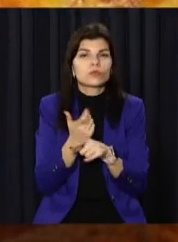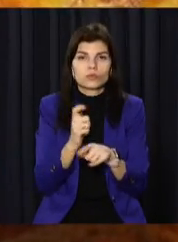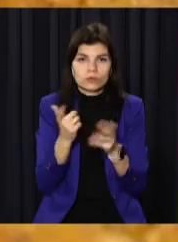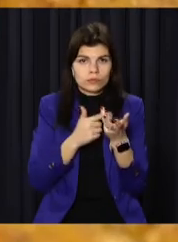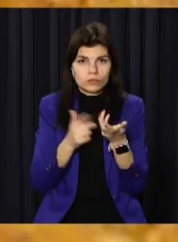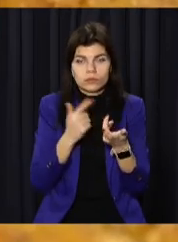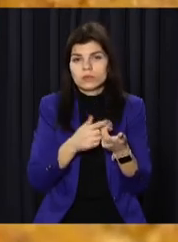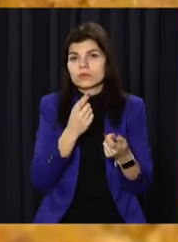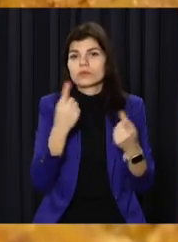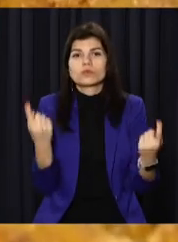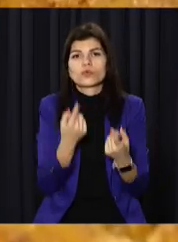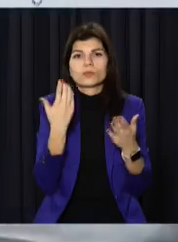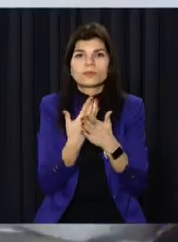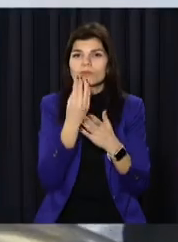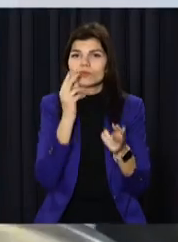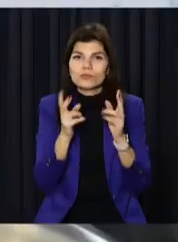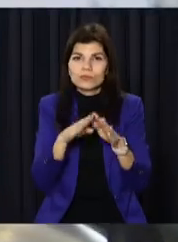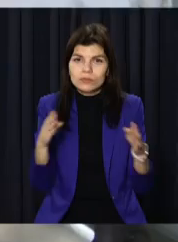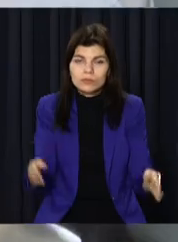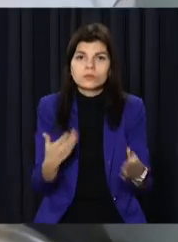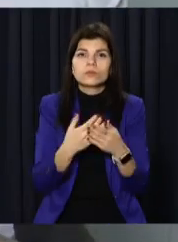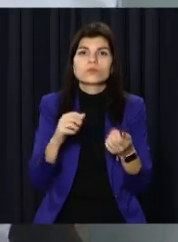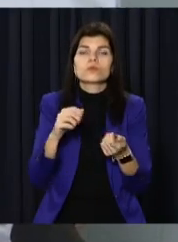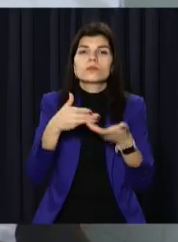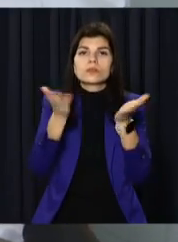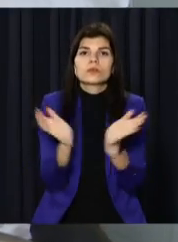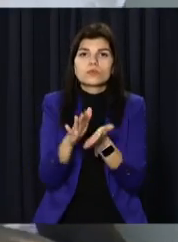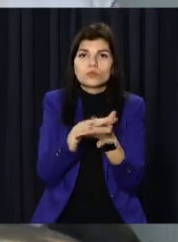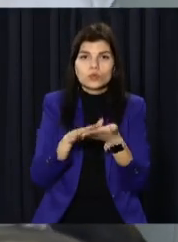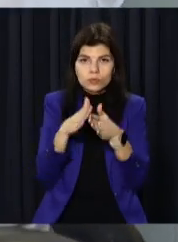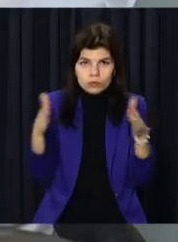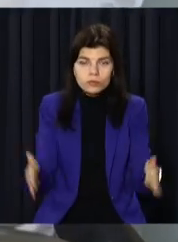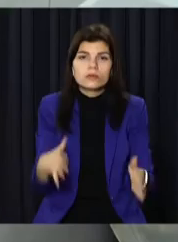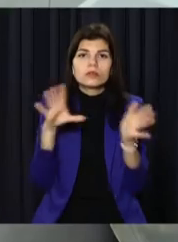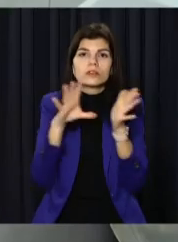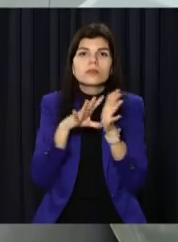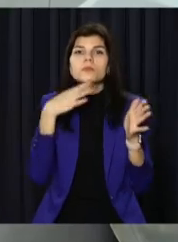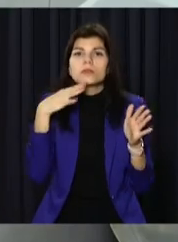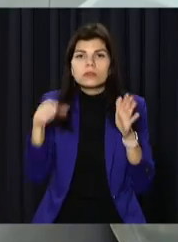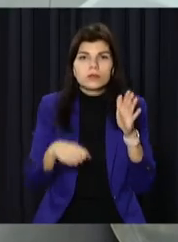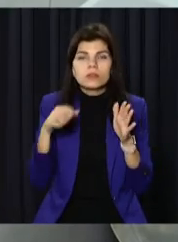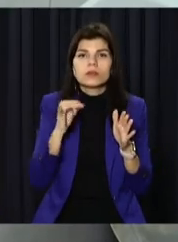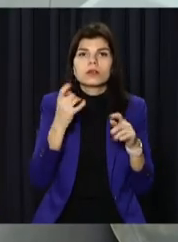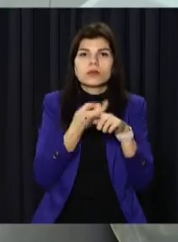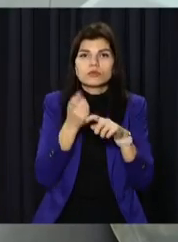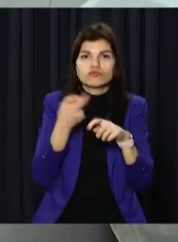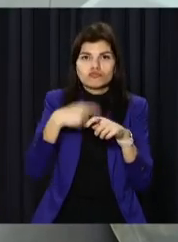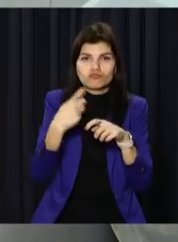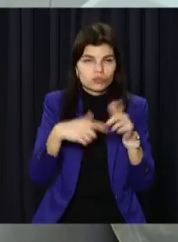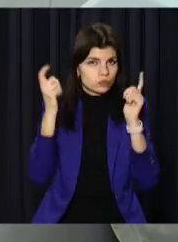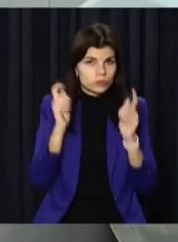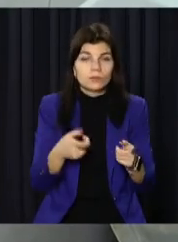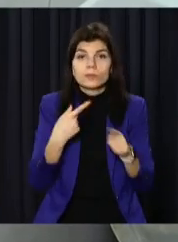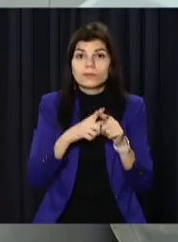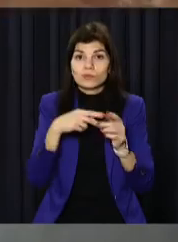переліку поряд зі звичайним інвентарем були також посудомийні машини, електричні м'ясорубки та картоплечі. Загалом на